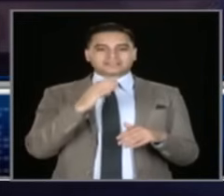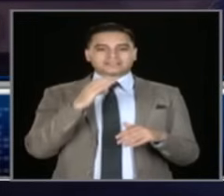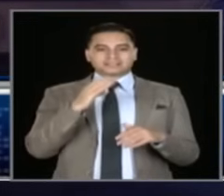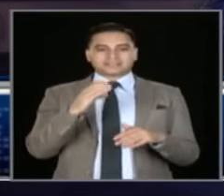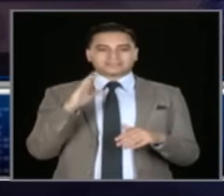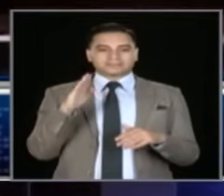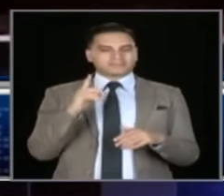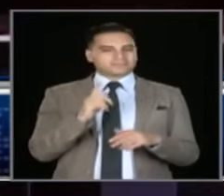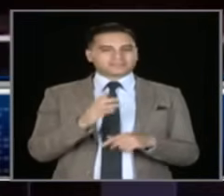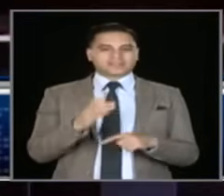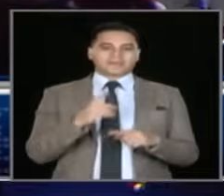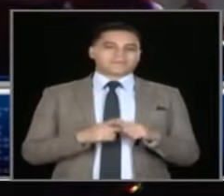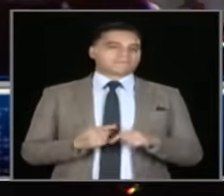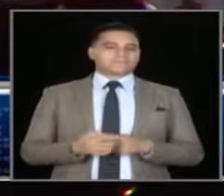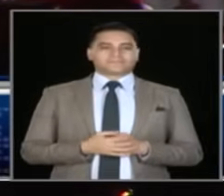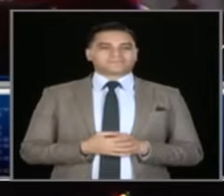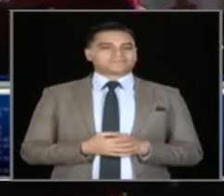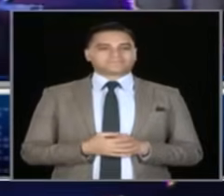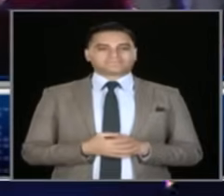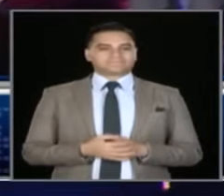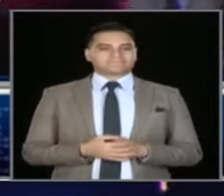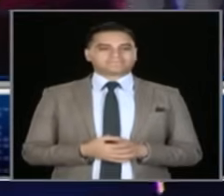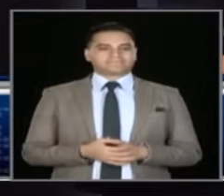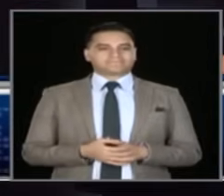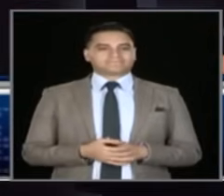سي سي بي. إجابة خاطئة.